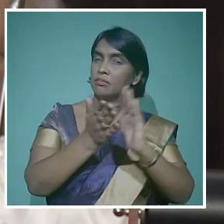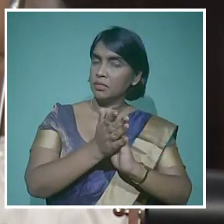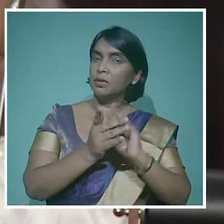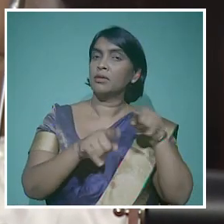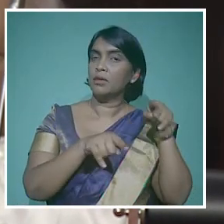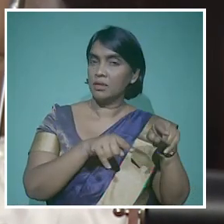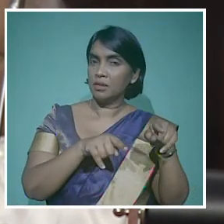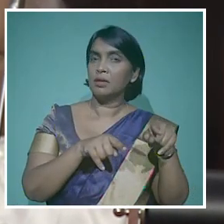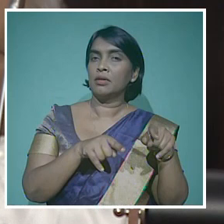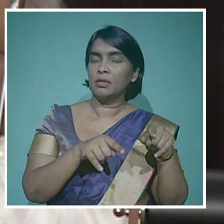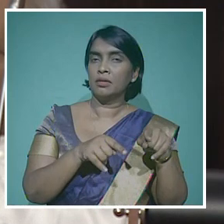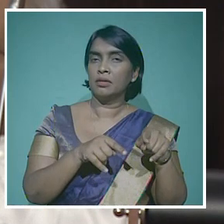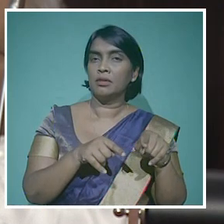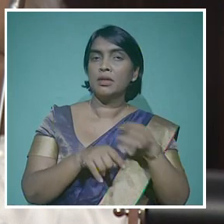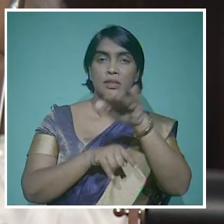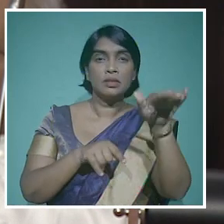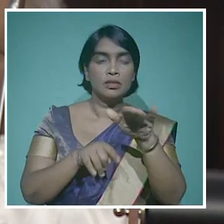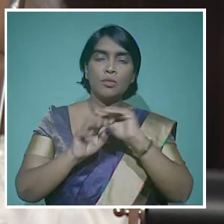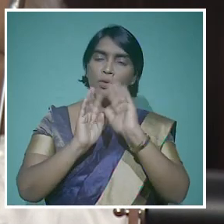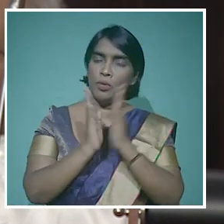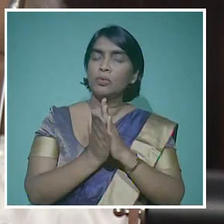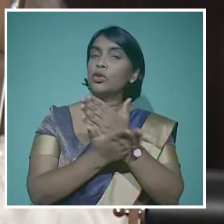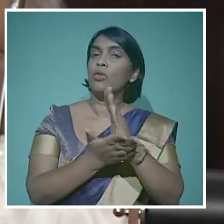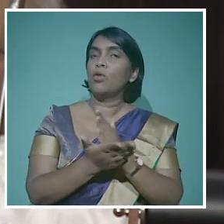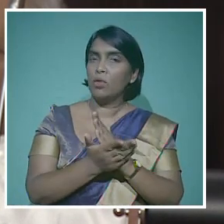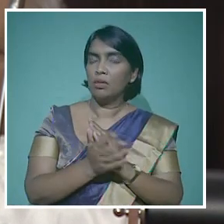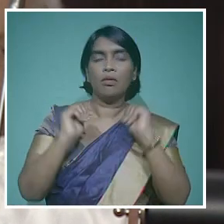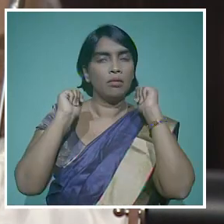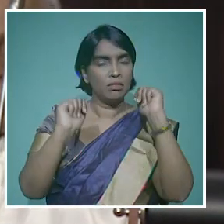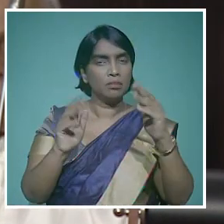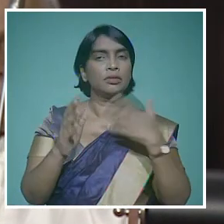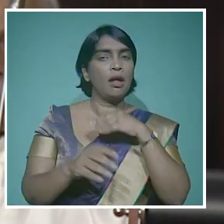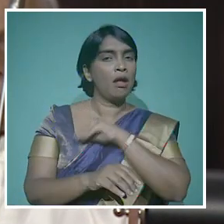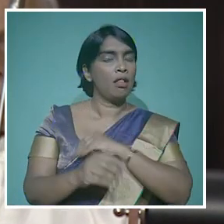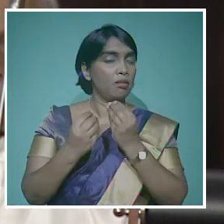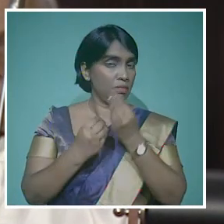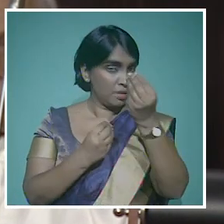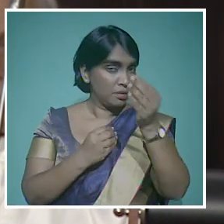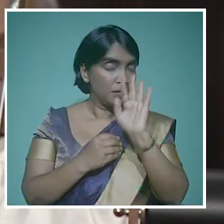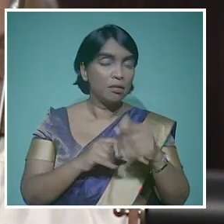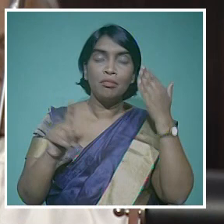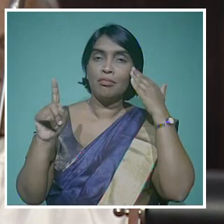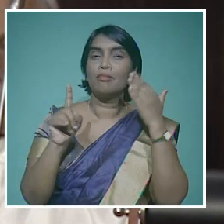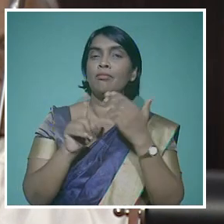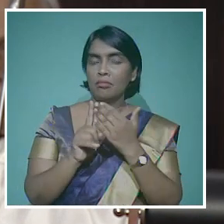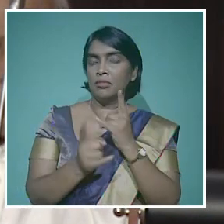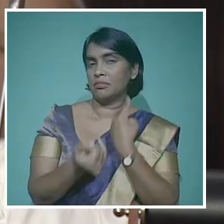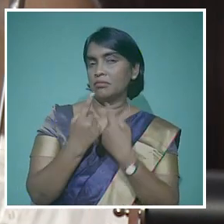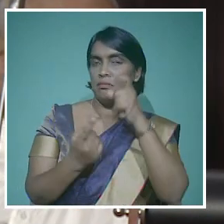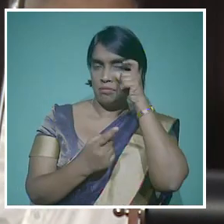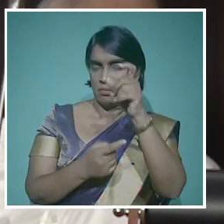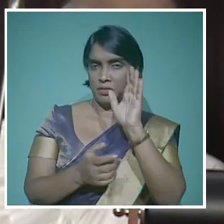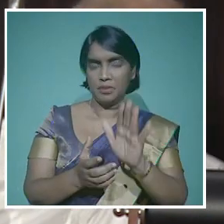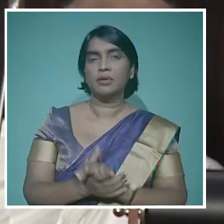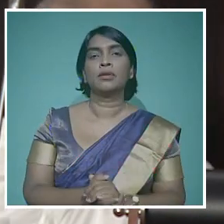ඔස්සේ සමාජයේ සියලු කොටස් වලට සාධාරණ ප්‍රතිලාභ ලැබෙනවාද යන්න පිළිබඳ විමසා බැලිය යුතු